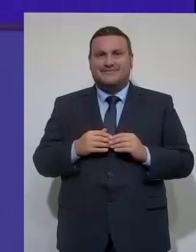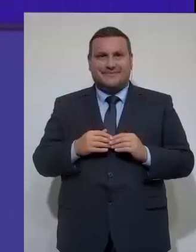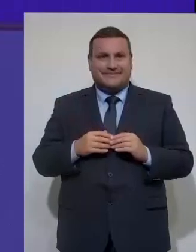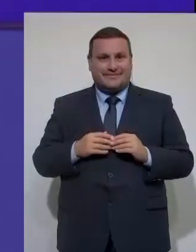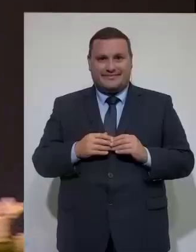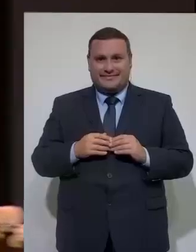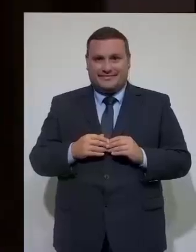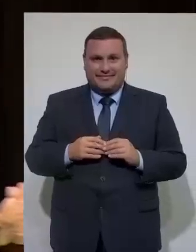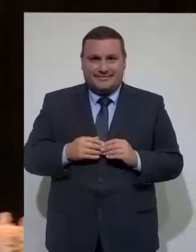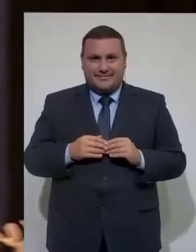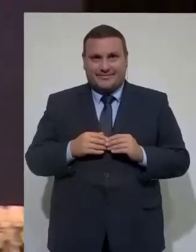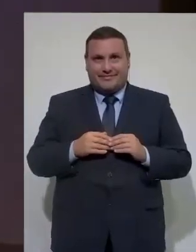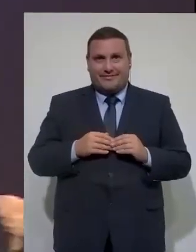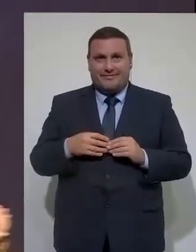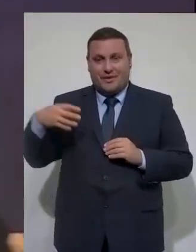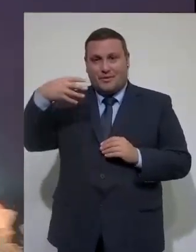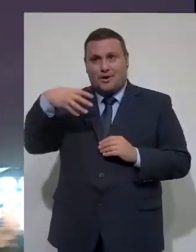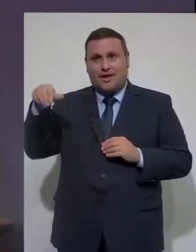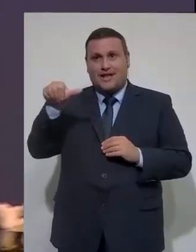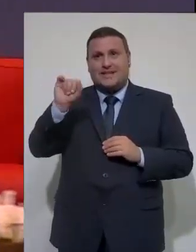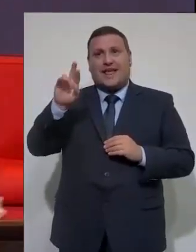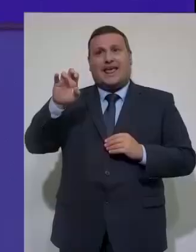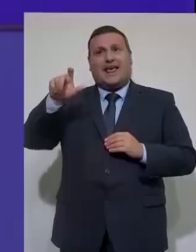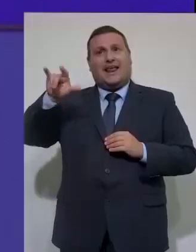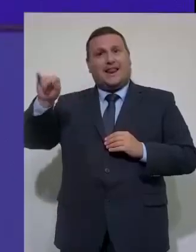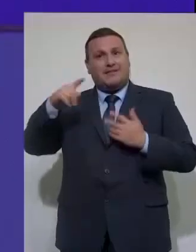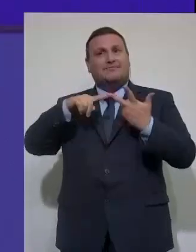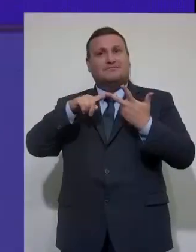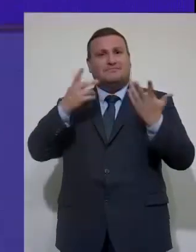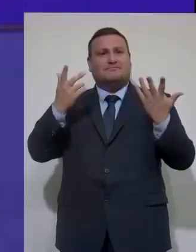Monica Saielli, presidente di Assocamping.